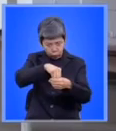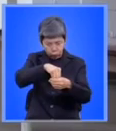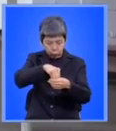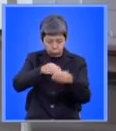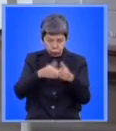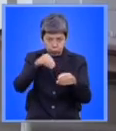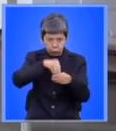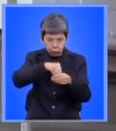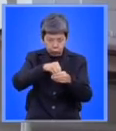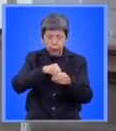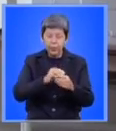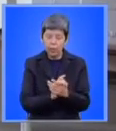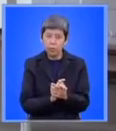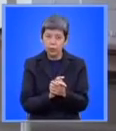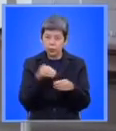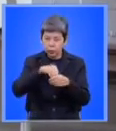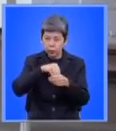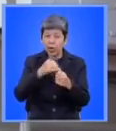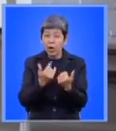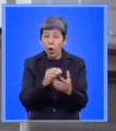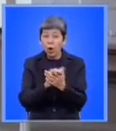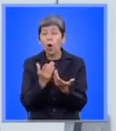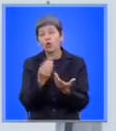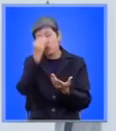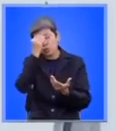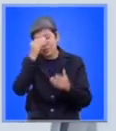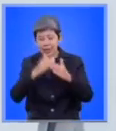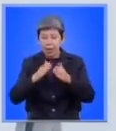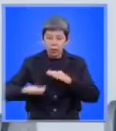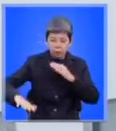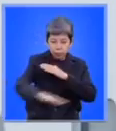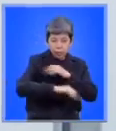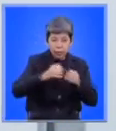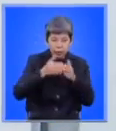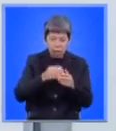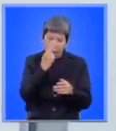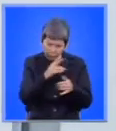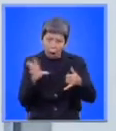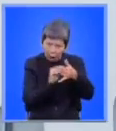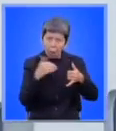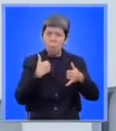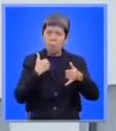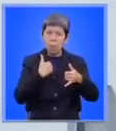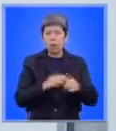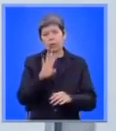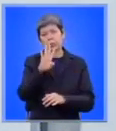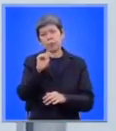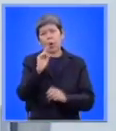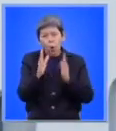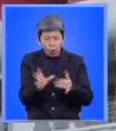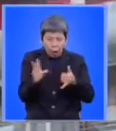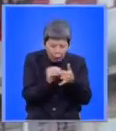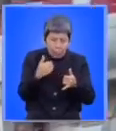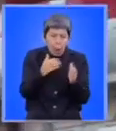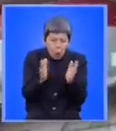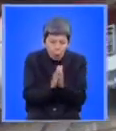อยู่ที่อ่าวโยโกฮาม่านอกชายฝั่งญี่ปุ่นเพราะว่ามีการตรวจพบผู้ติดเชื้อเพิ่มเติมขึ้นอีก41คนร